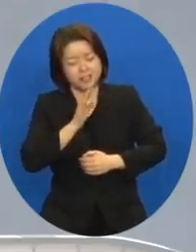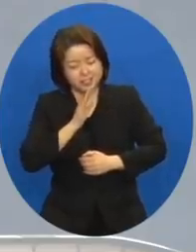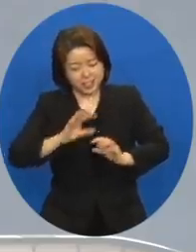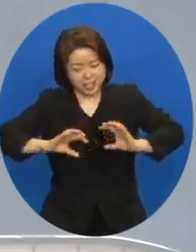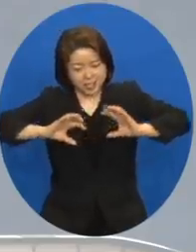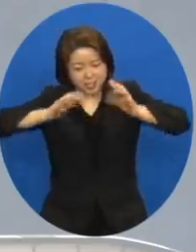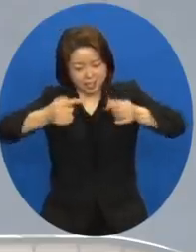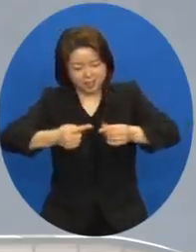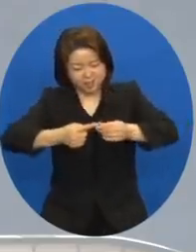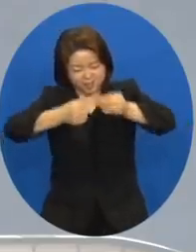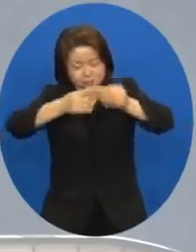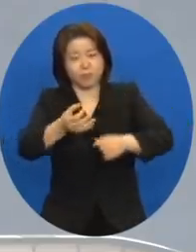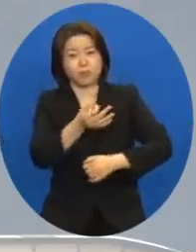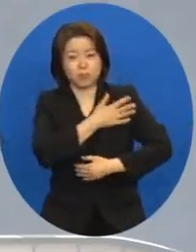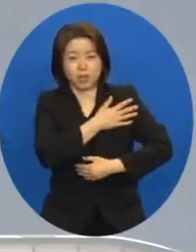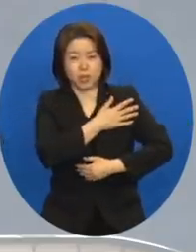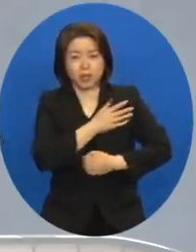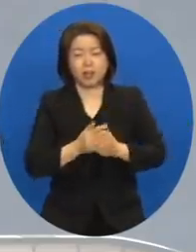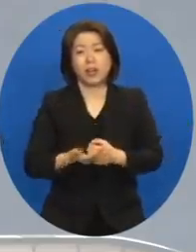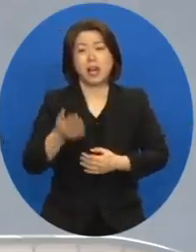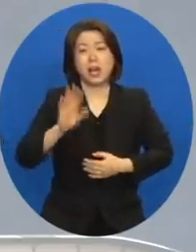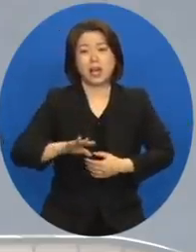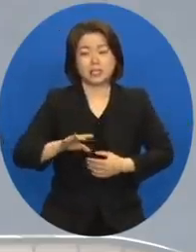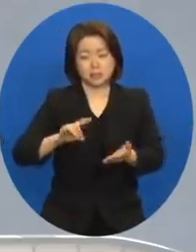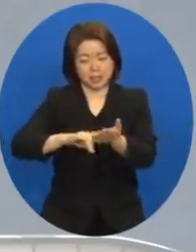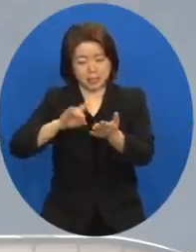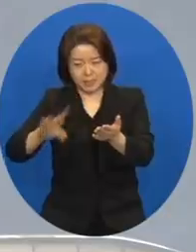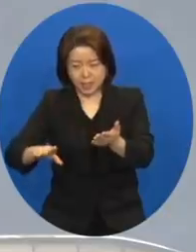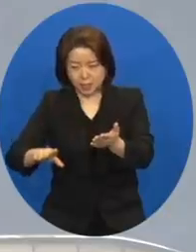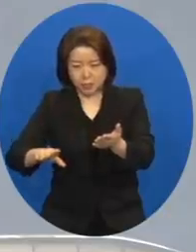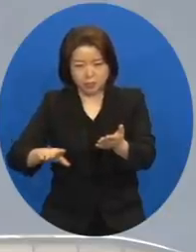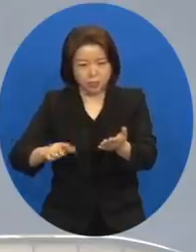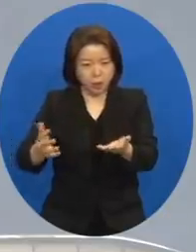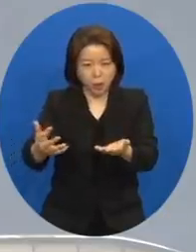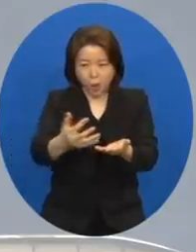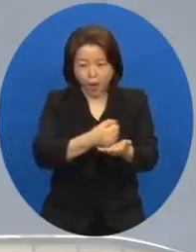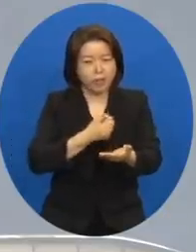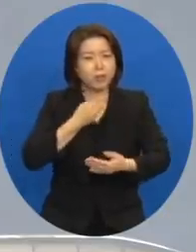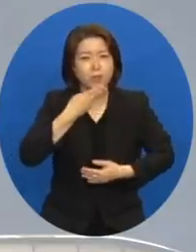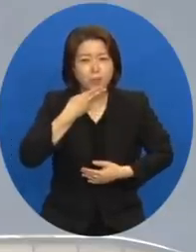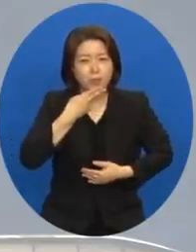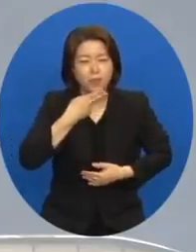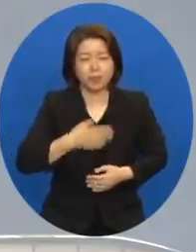그랬네요 그러나 세금은 매길 수가 없겠습니다